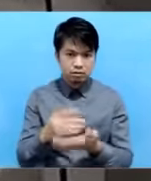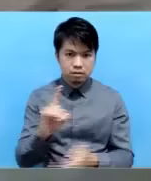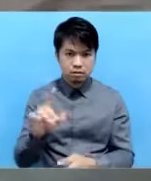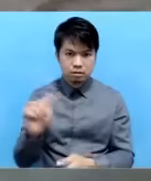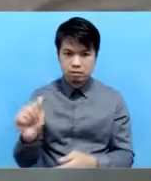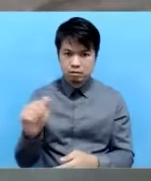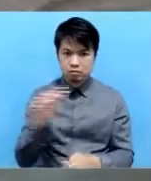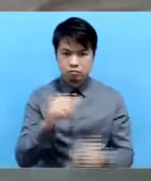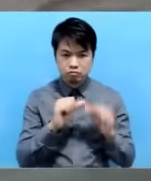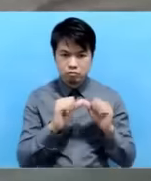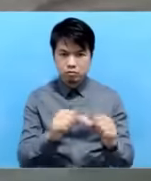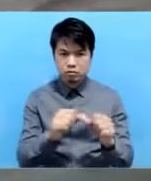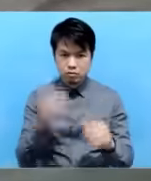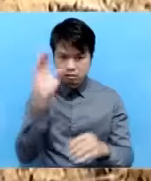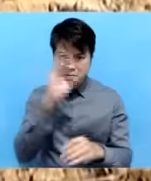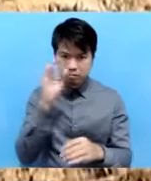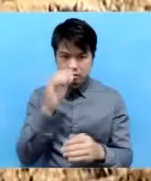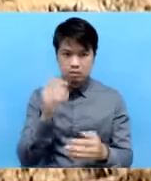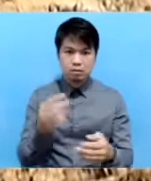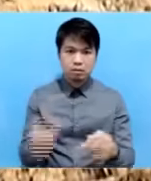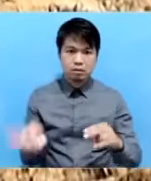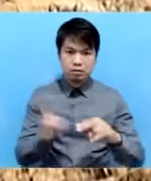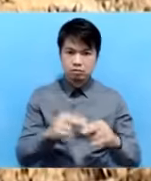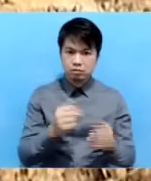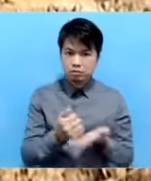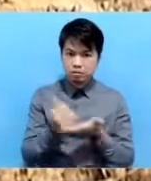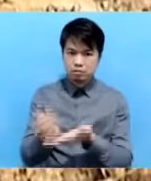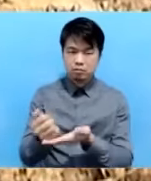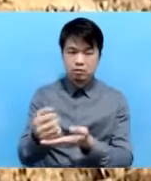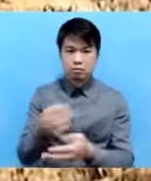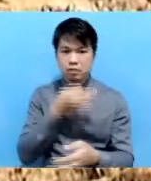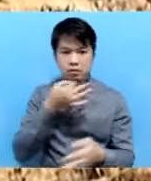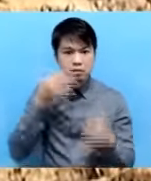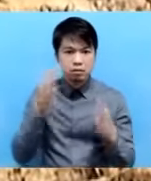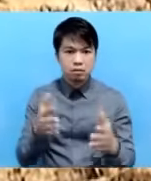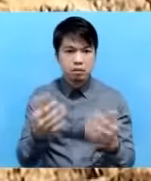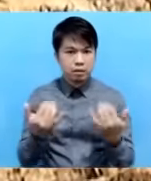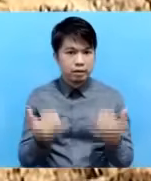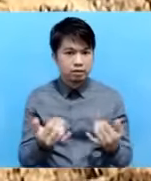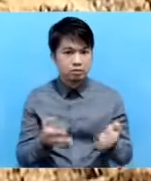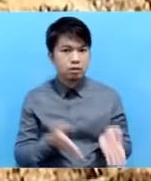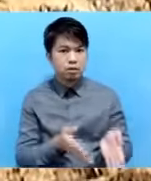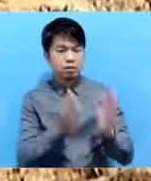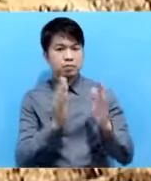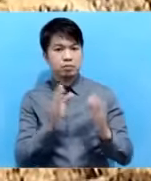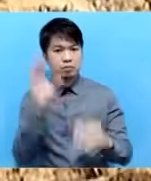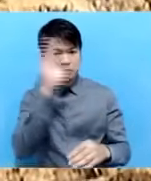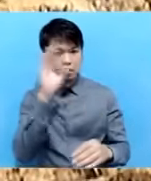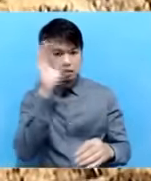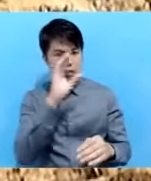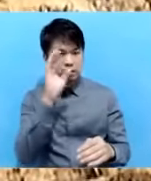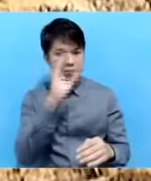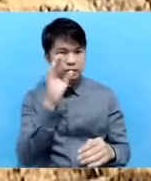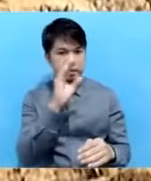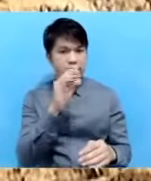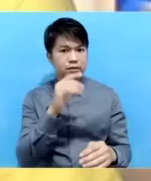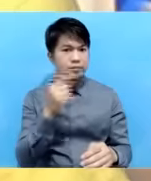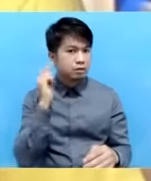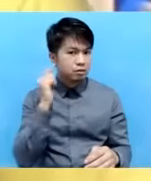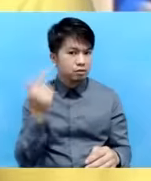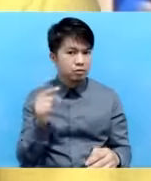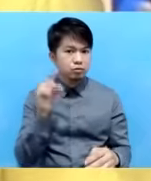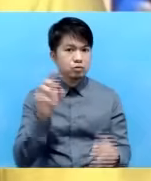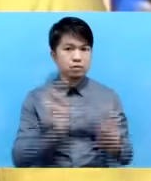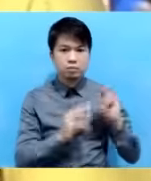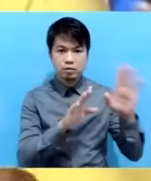mga magsasaka. Sa ngayon, pinapayagan naman daw nila ang paghahanap ng ginto sa bukid. Pero paalala ng mga otoridad.